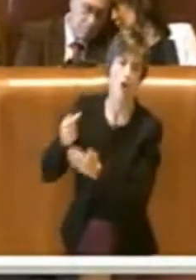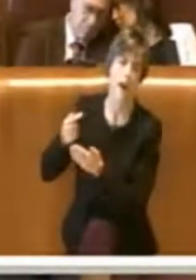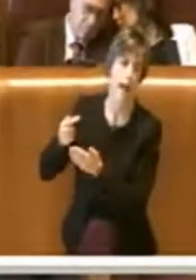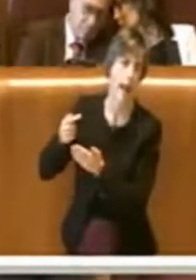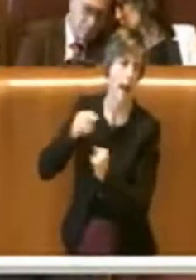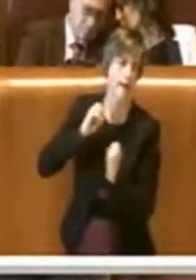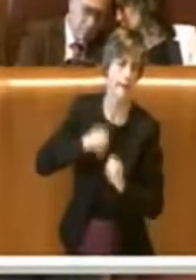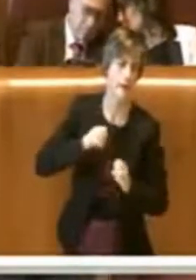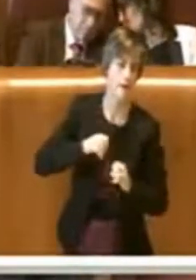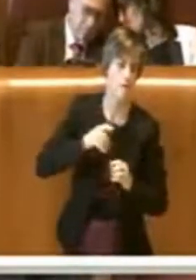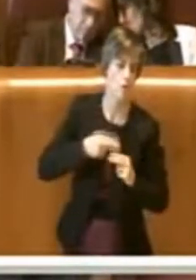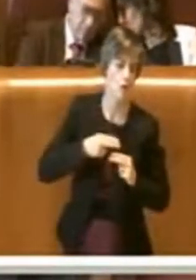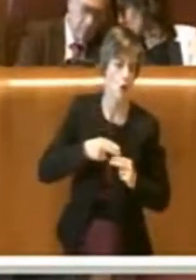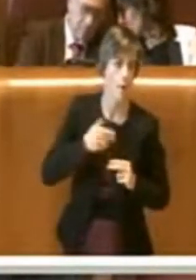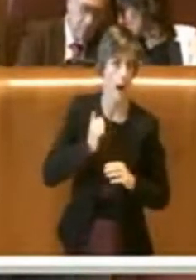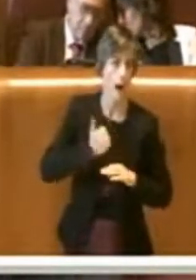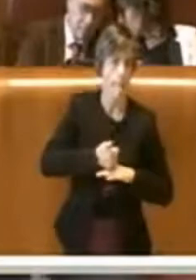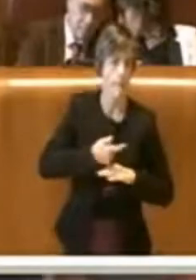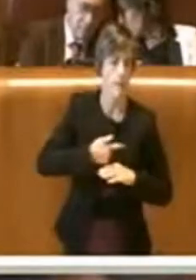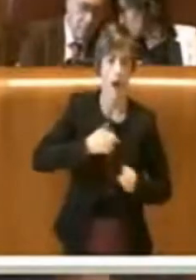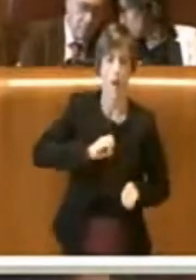che si fanno a Roma Capitale,